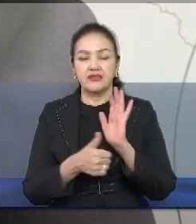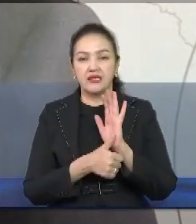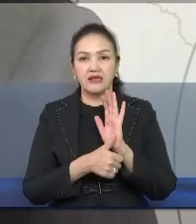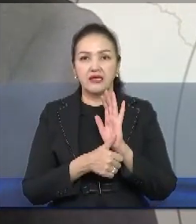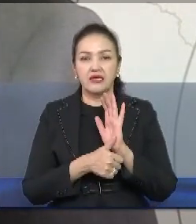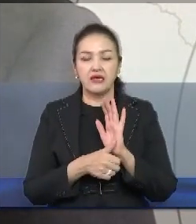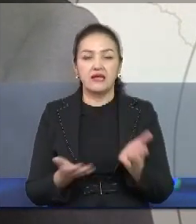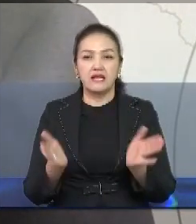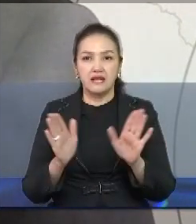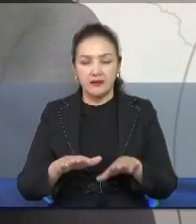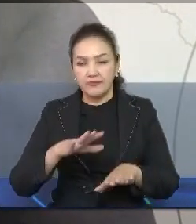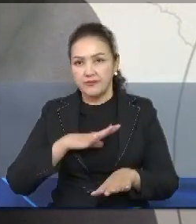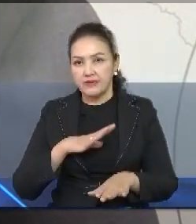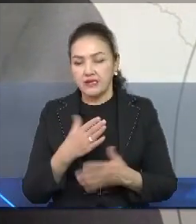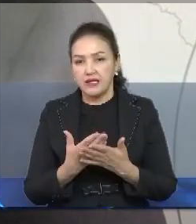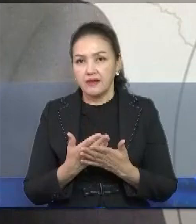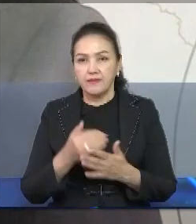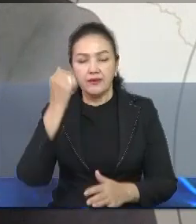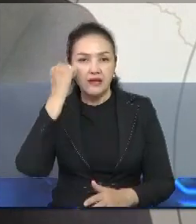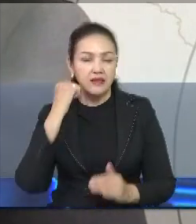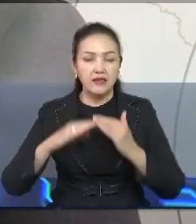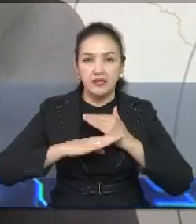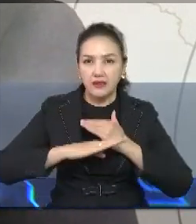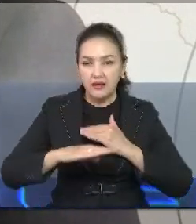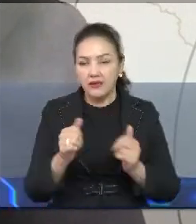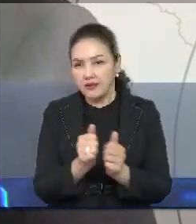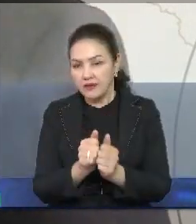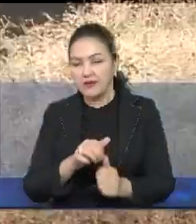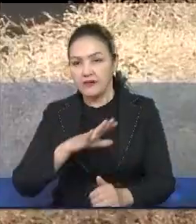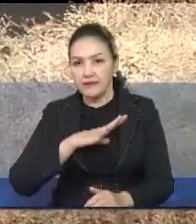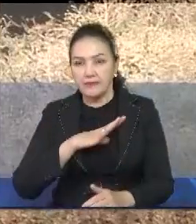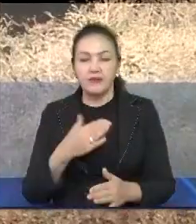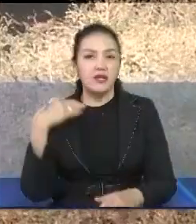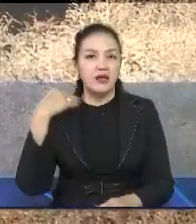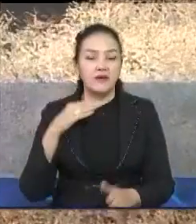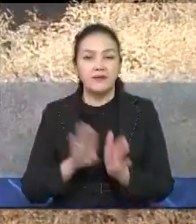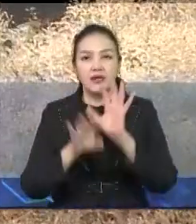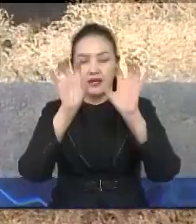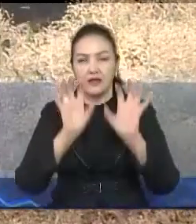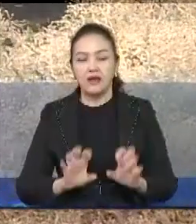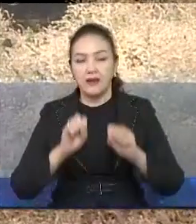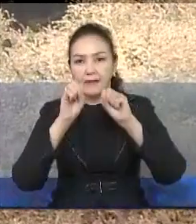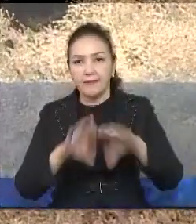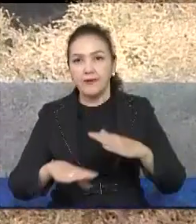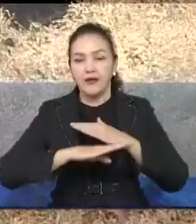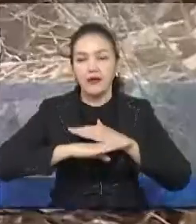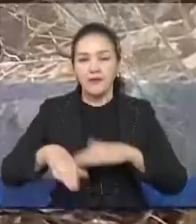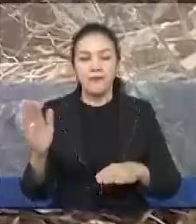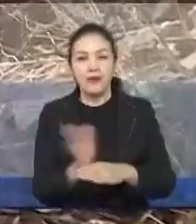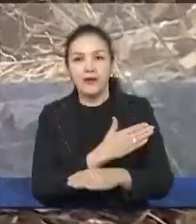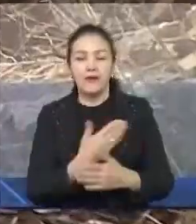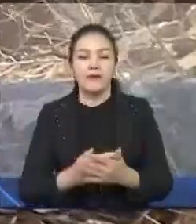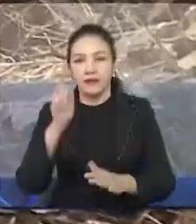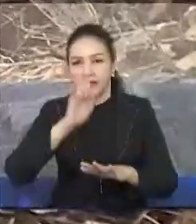қана қалып тұр, бірақ оларда барлығы ескі полигонның аумағында орналасқан. Ақтөбе заңсыз қоқыс алаңдарын жою бойынша